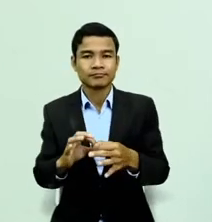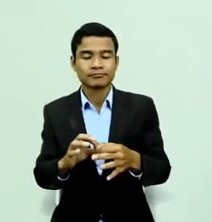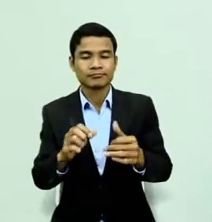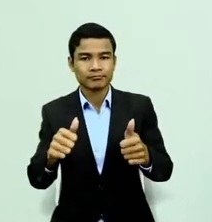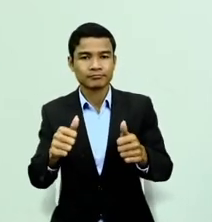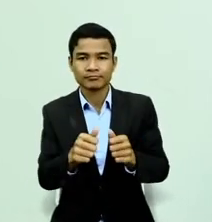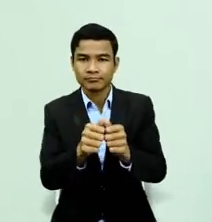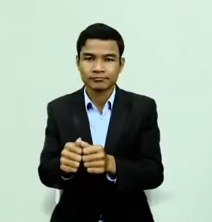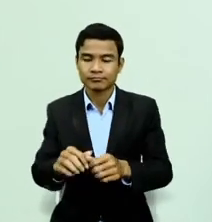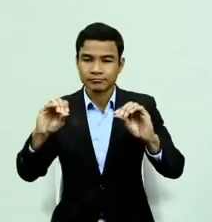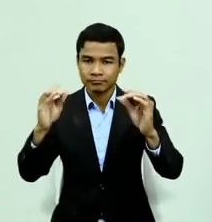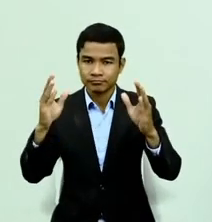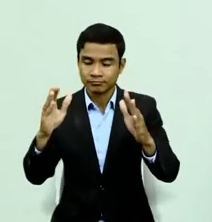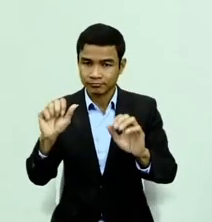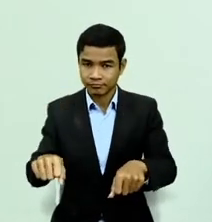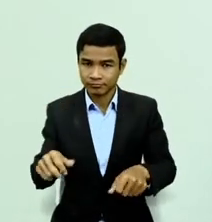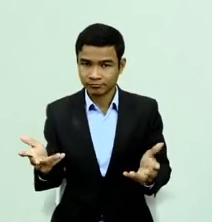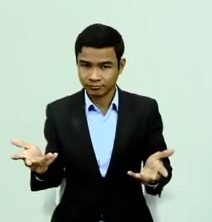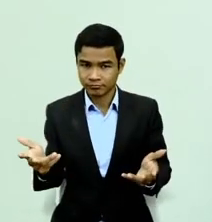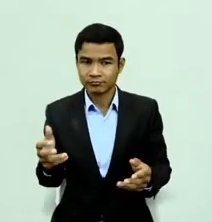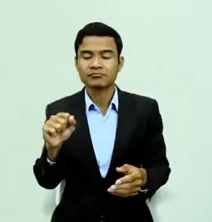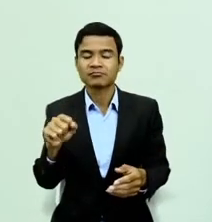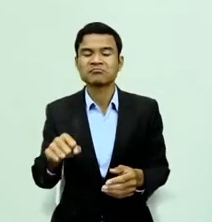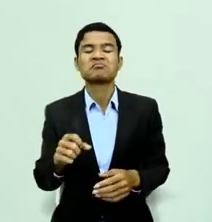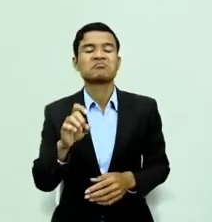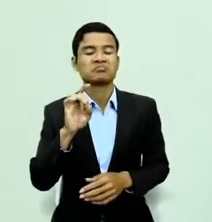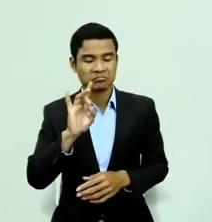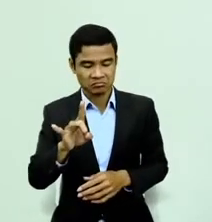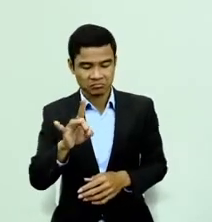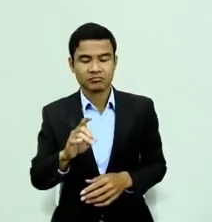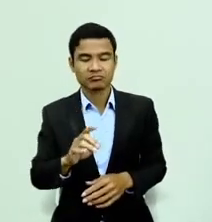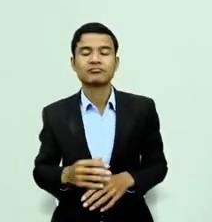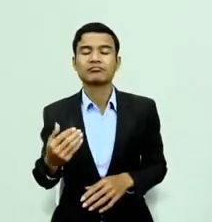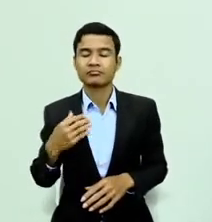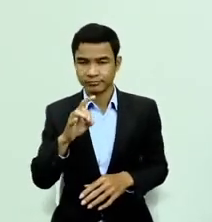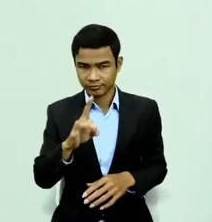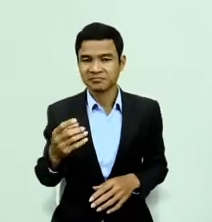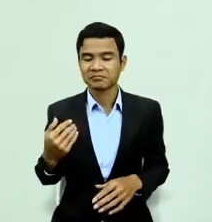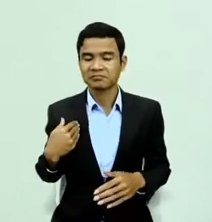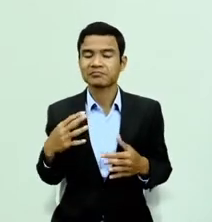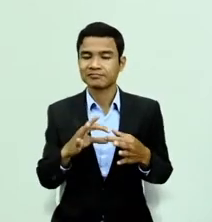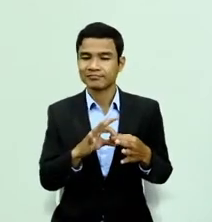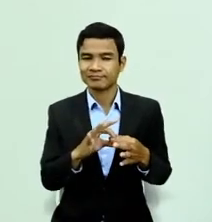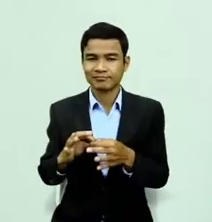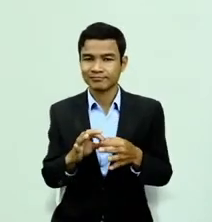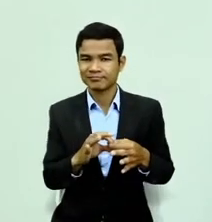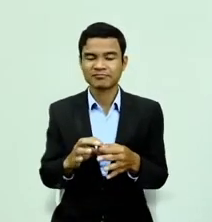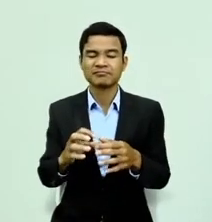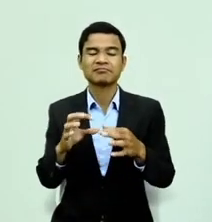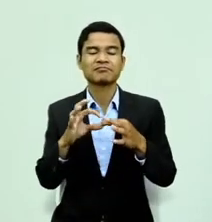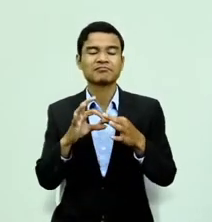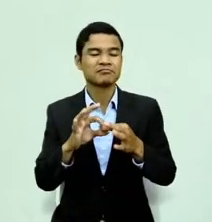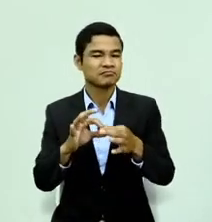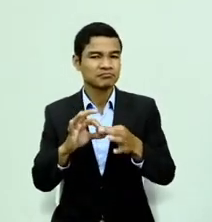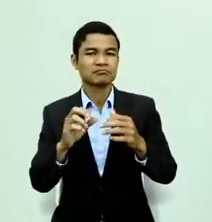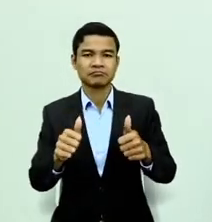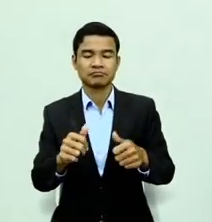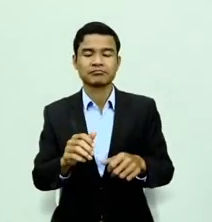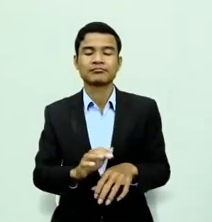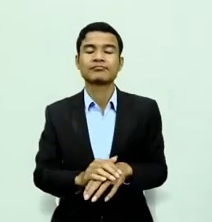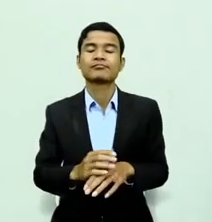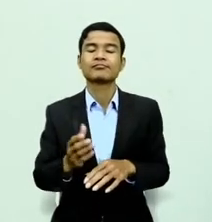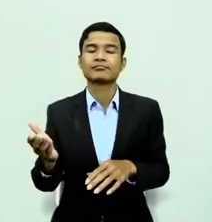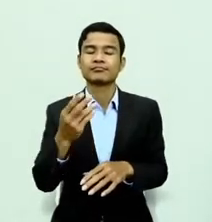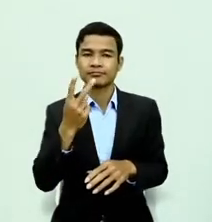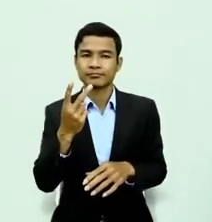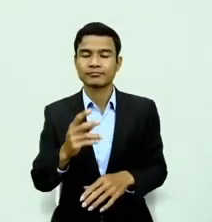khá nế đa đi tế ạ. Chà, chà bà chía, bộ quát miên tầm nẹ tầm nông lo chì mùi khní. Khní hà hòi nà cớn. Chà, ấy lấy dân